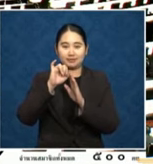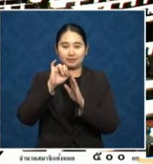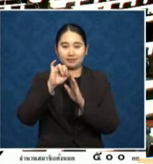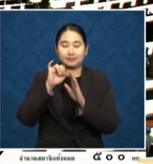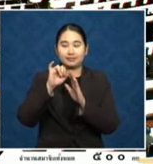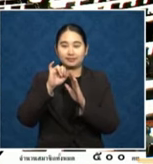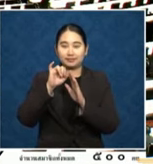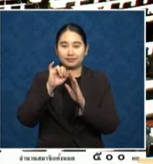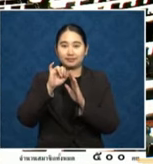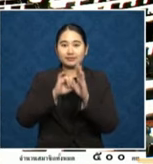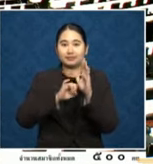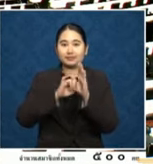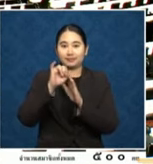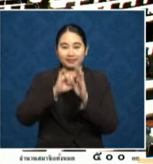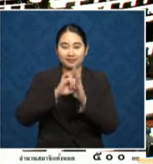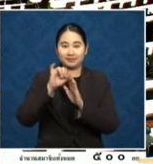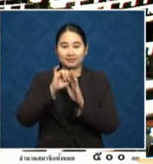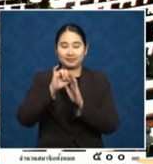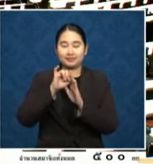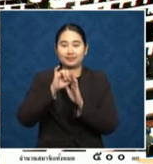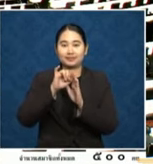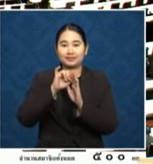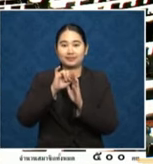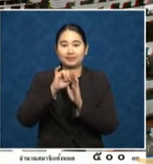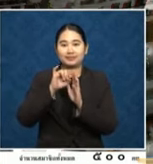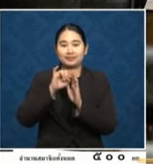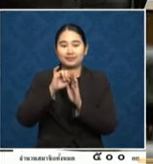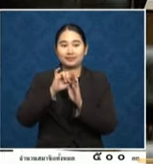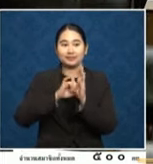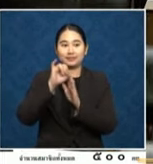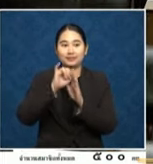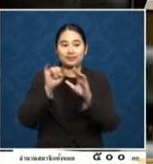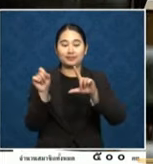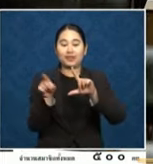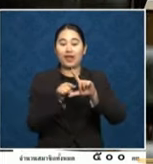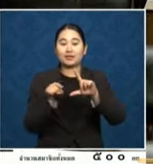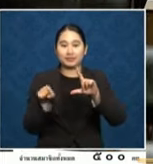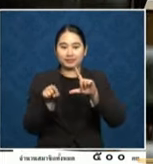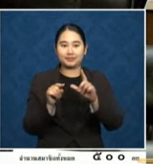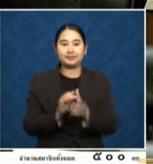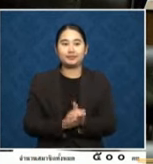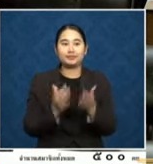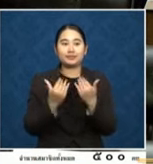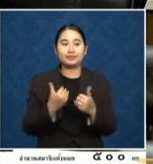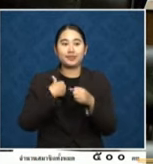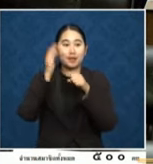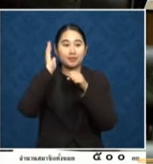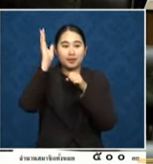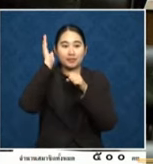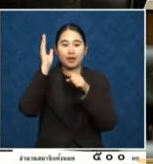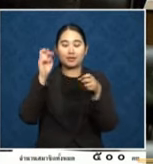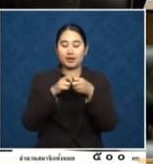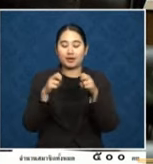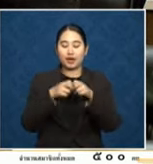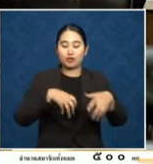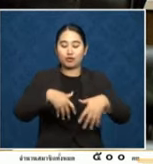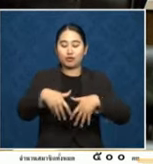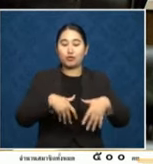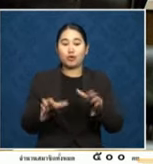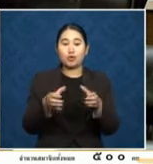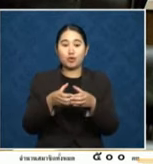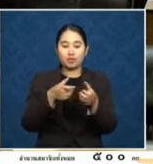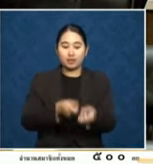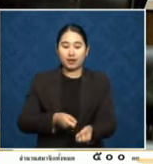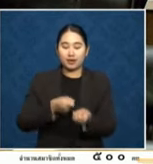คนอำเภอเชียงดาวเวียงแหงพร้าวชัยประการพระก้าวไกลค่ะวันนี้ดิฉันมีเรื่องความเดือดร้อนของพี่น้องเกษตรกร